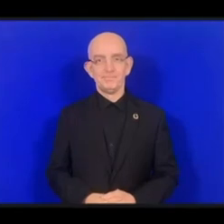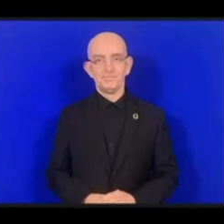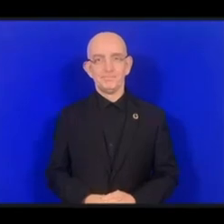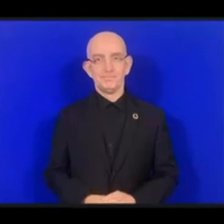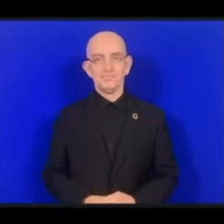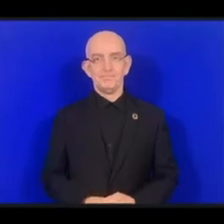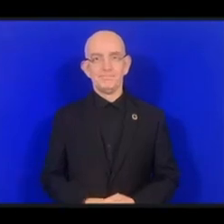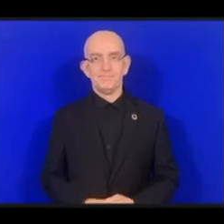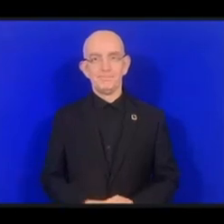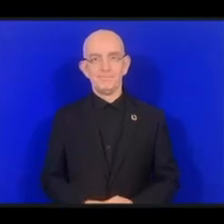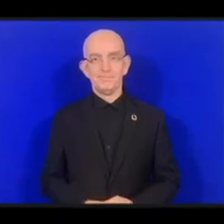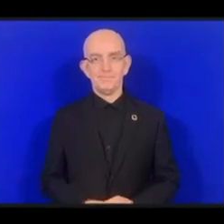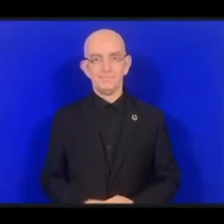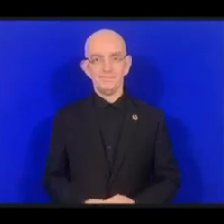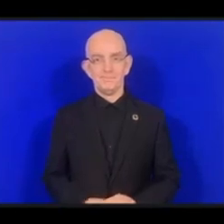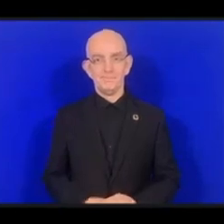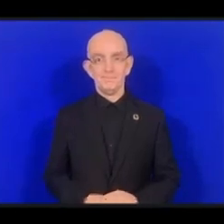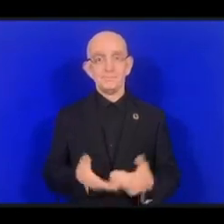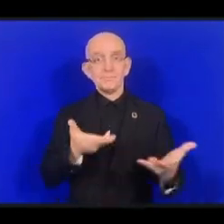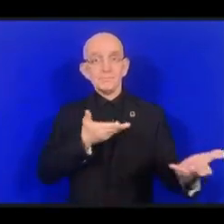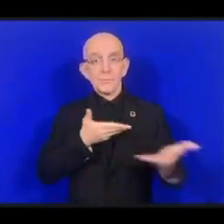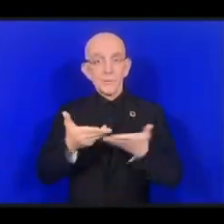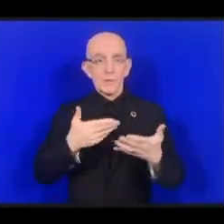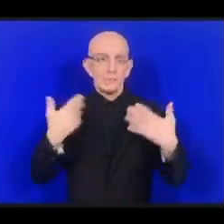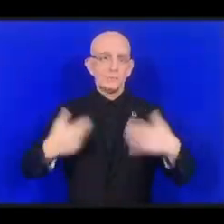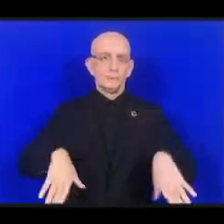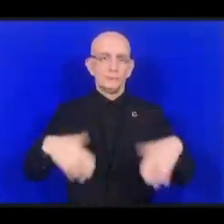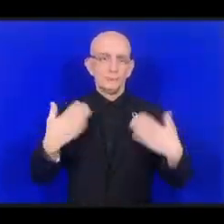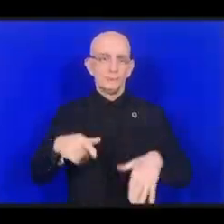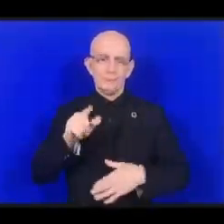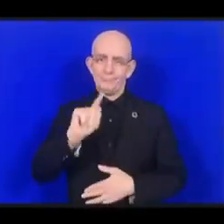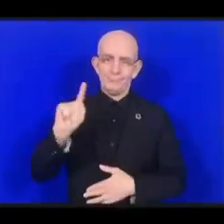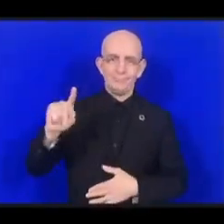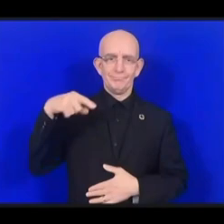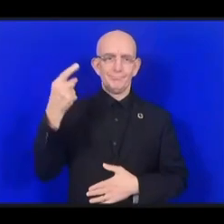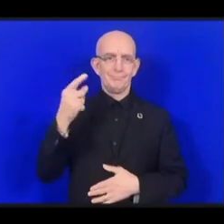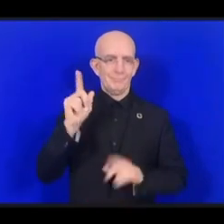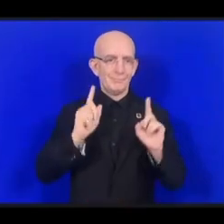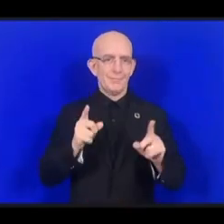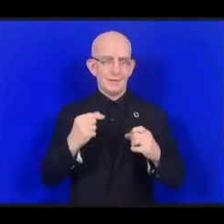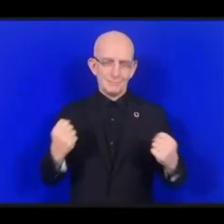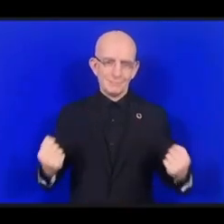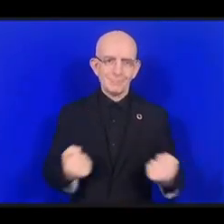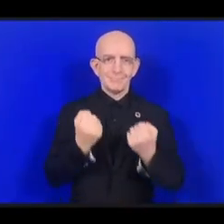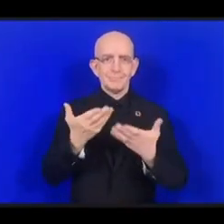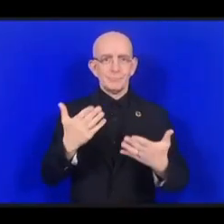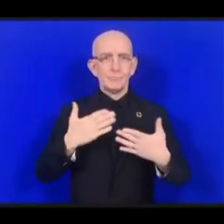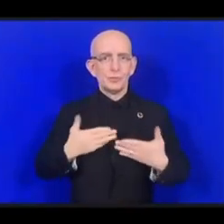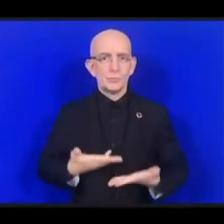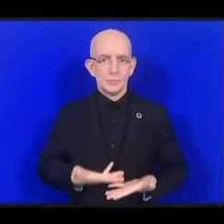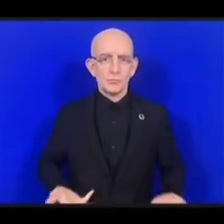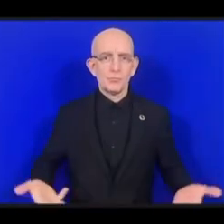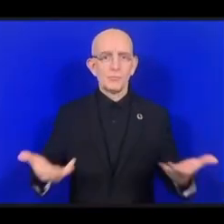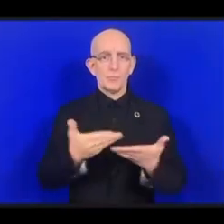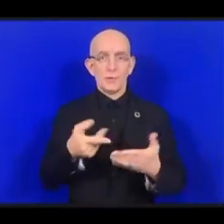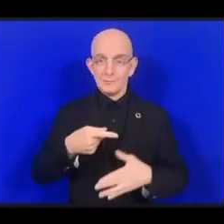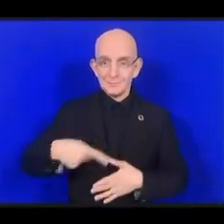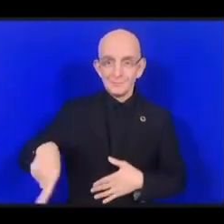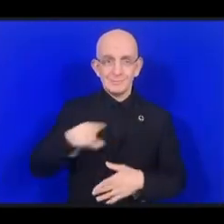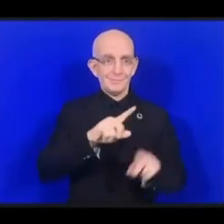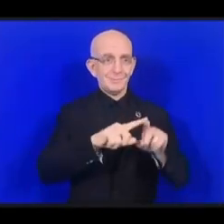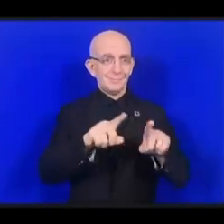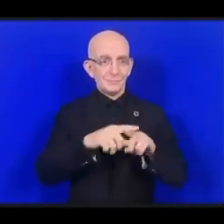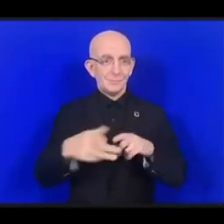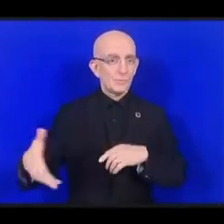ください赤ん坊の鳴き声からインターネットを通じたコミュニケーションに至りまでコミュニケーションは人間にとっての主要な営みです